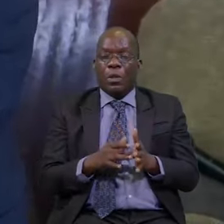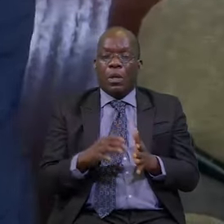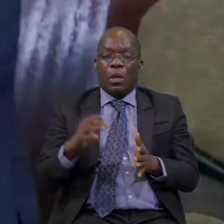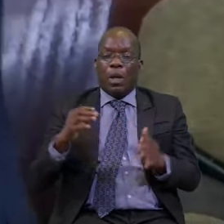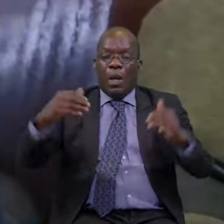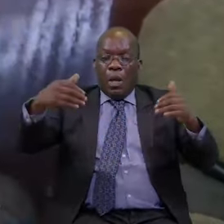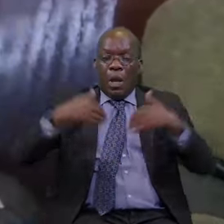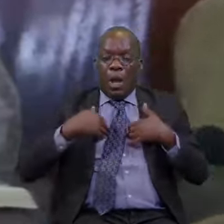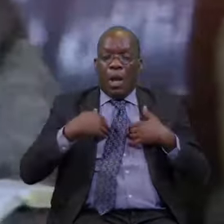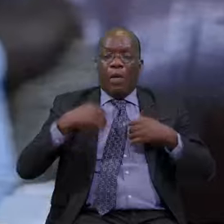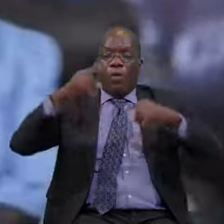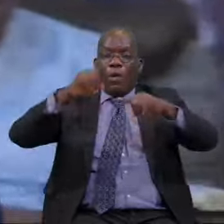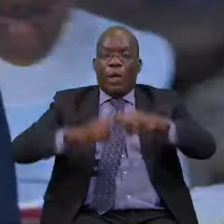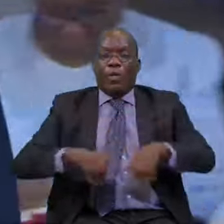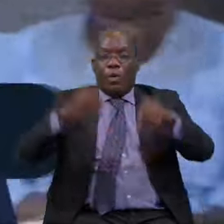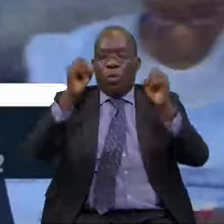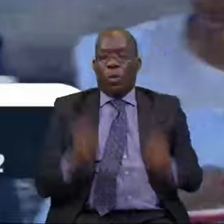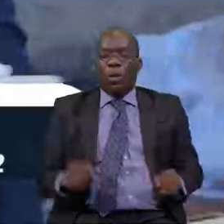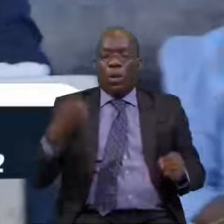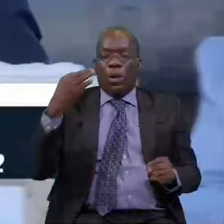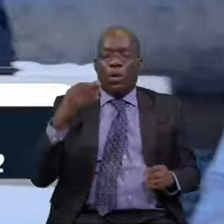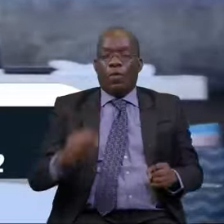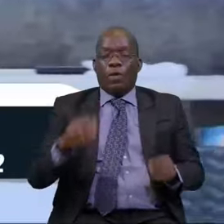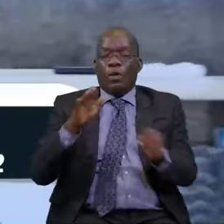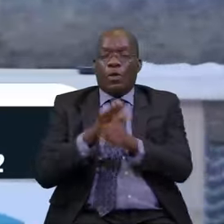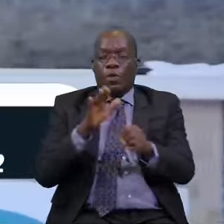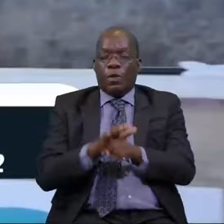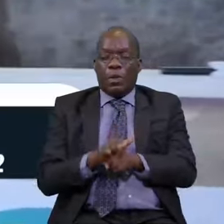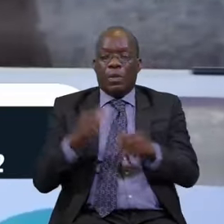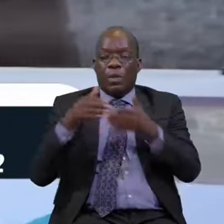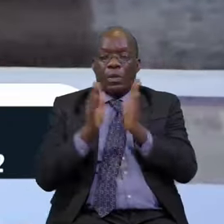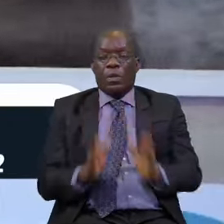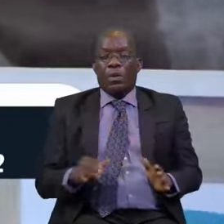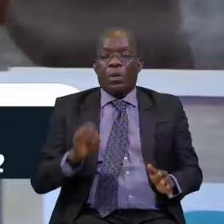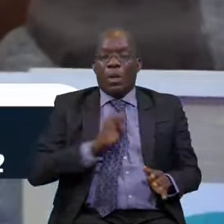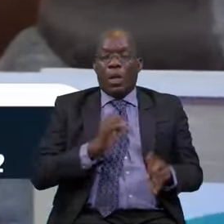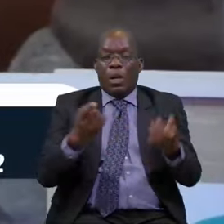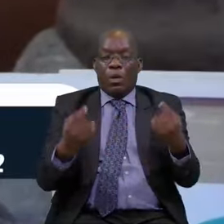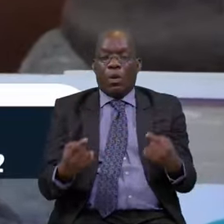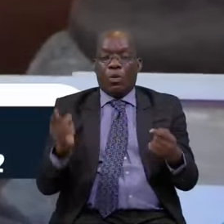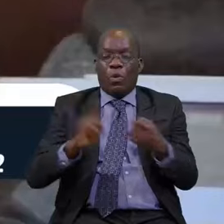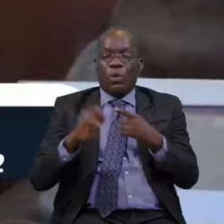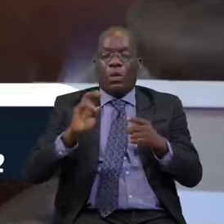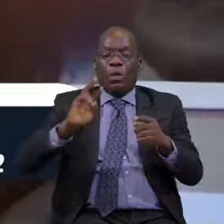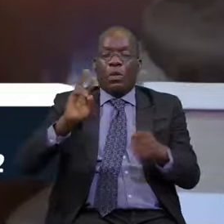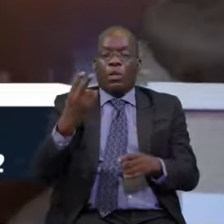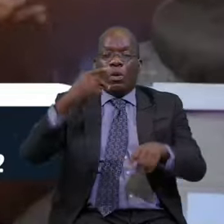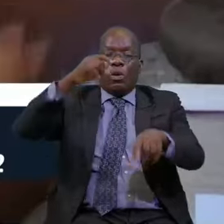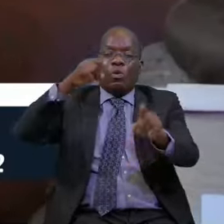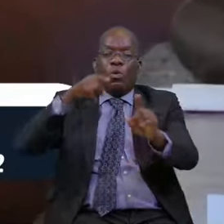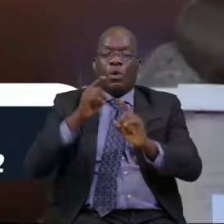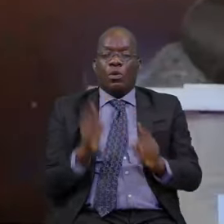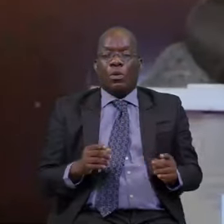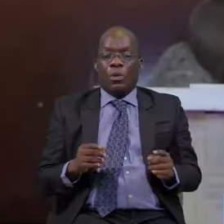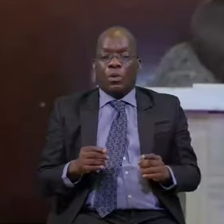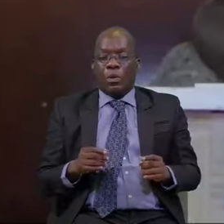une puissance fiable pour le dirigeant suffisant. Je vais à la deuxième session là-bas et